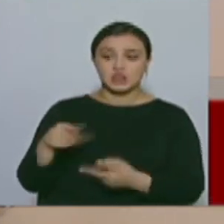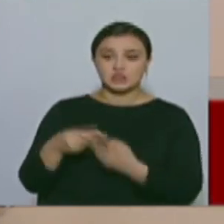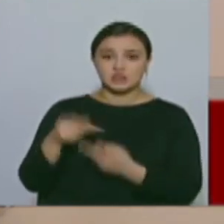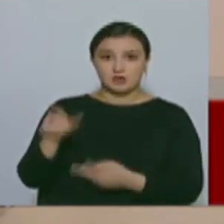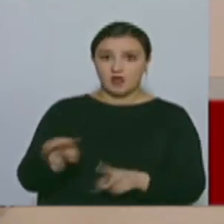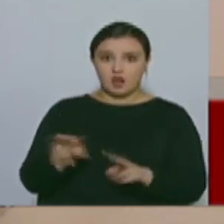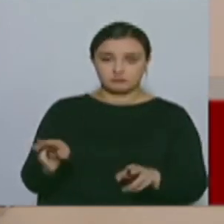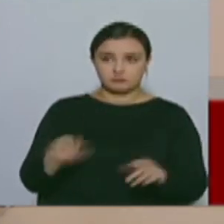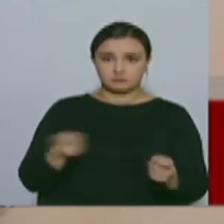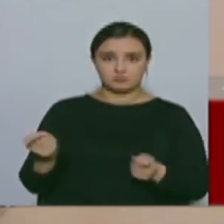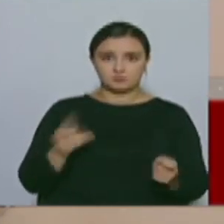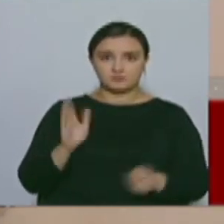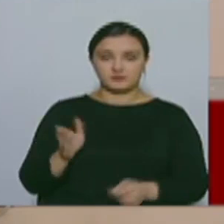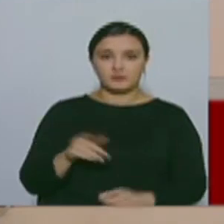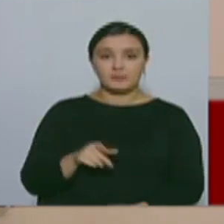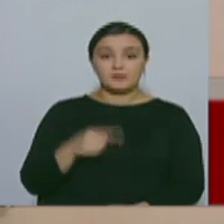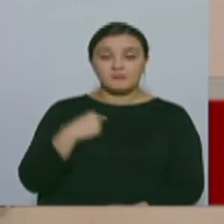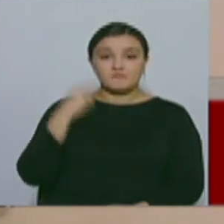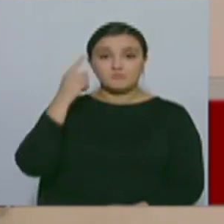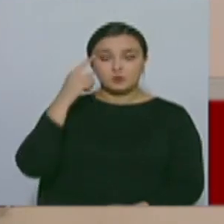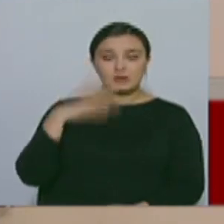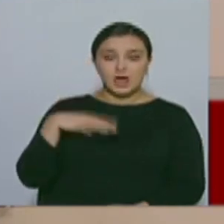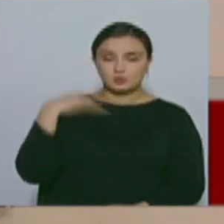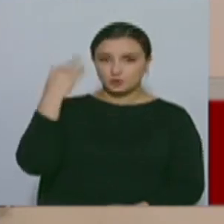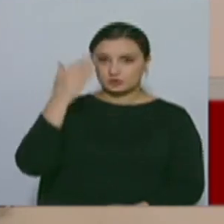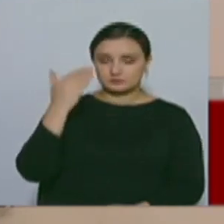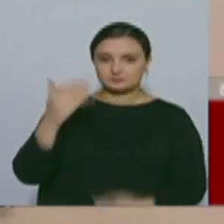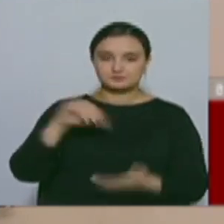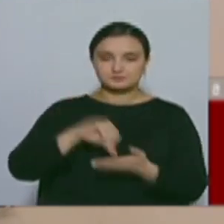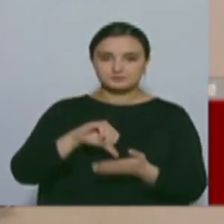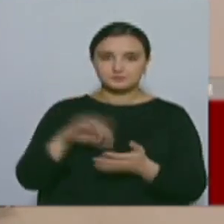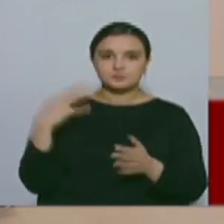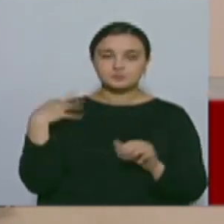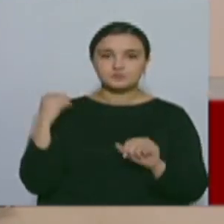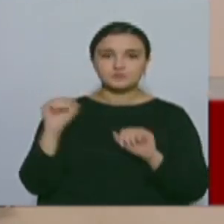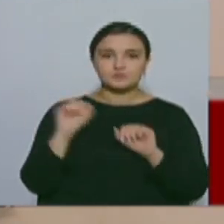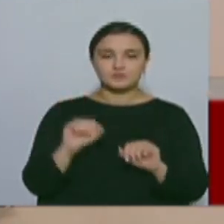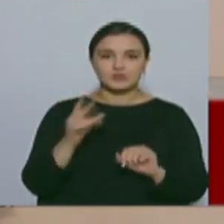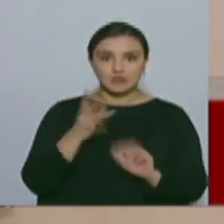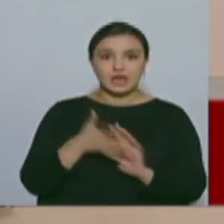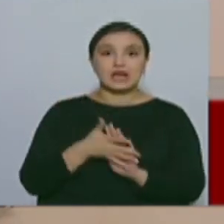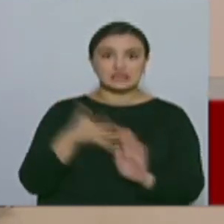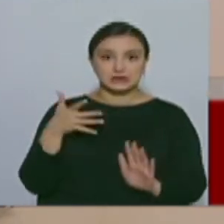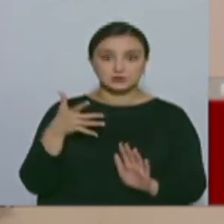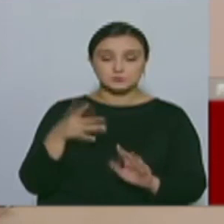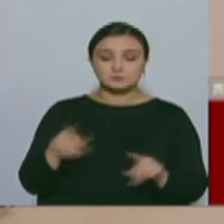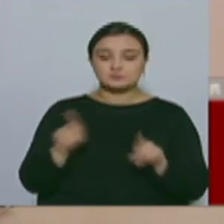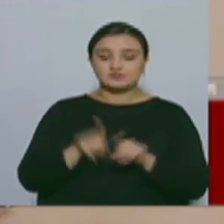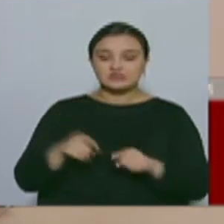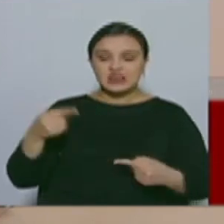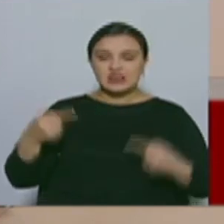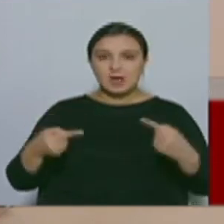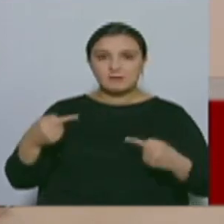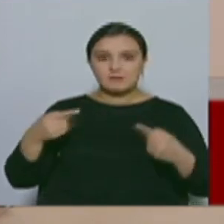მე ვფიქრობ, რომ ეს თავად ქართულმა ოცნებამ, მისმა წარმომადგენლებმა და მისმა მხარდაჭერებმა უნდა გაიაზრონ, რომ